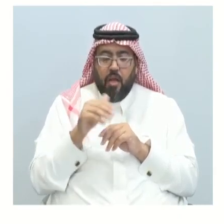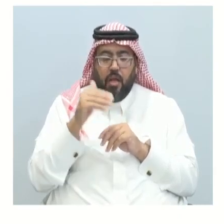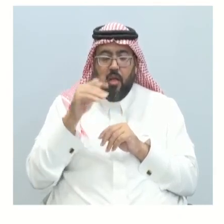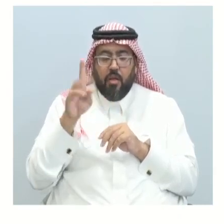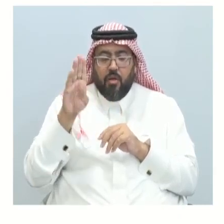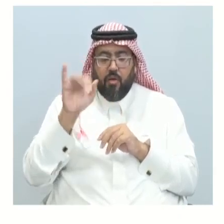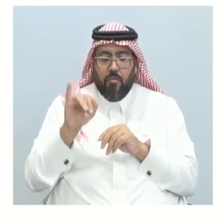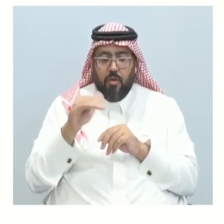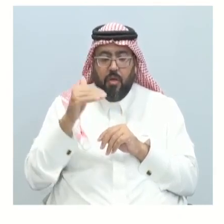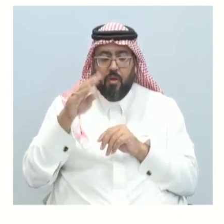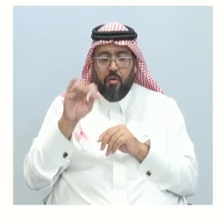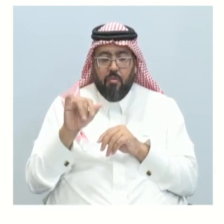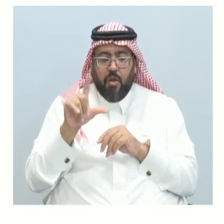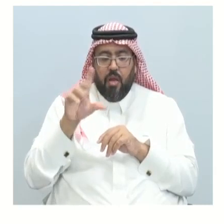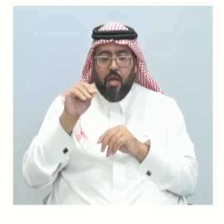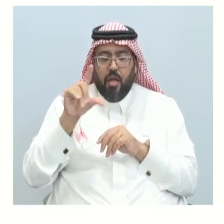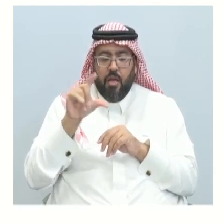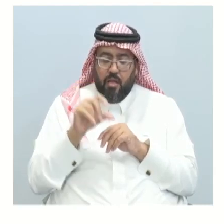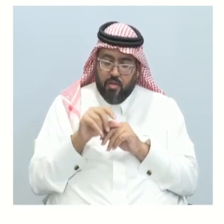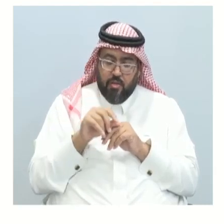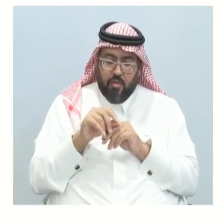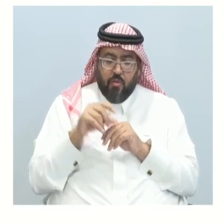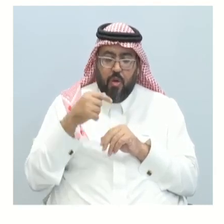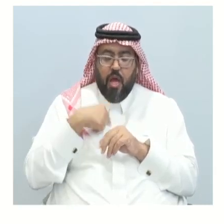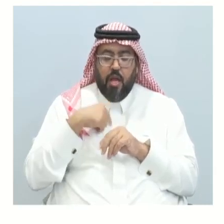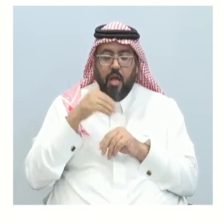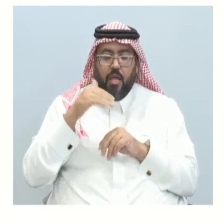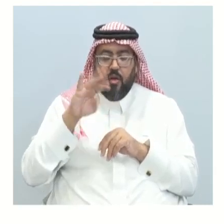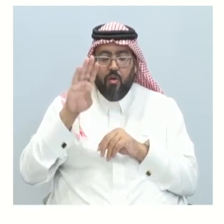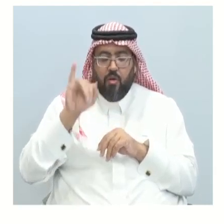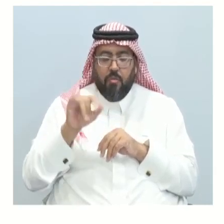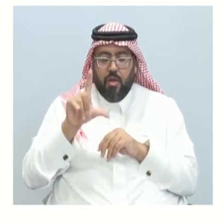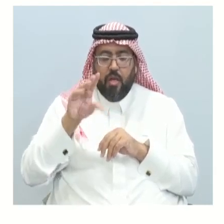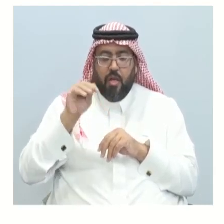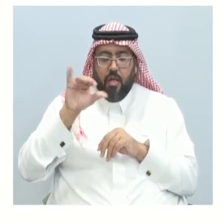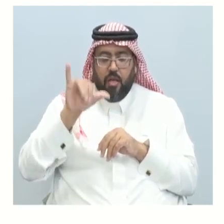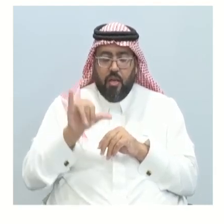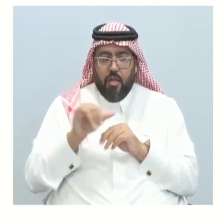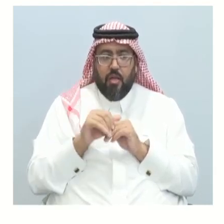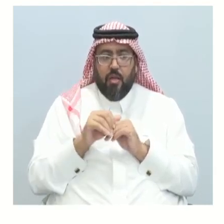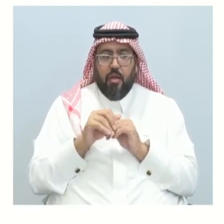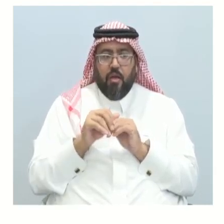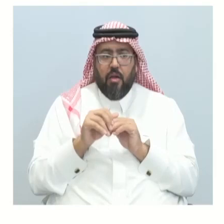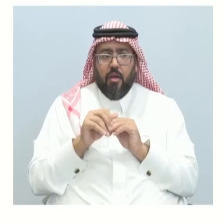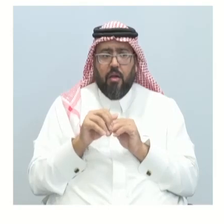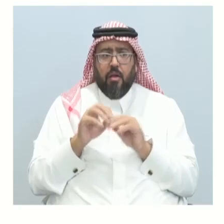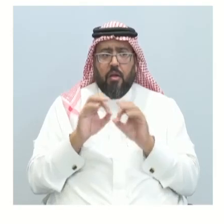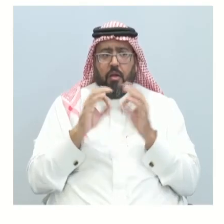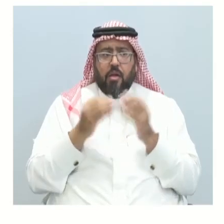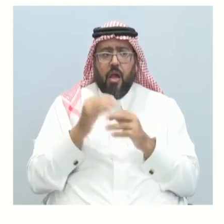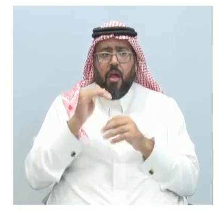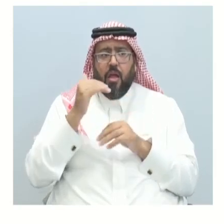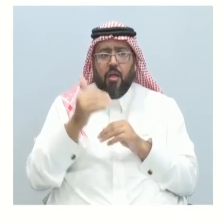خيركم خيركم لاهله وانا خيركم لاهلي فهنا جانب الخيريه جانب من جوانب